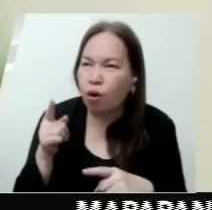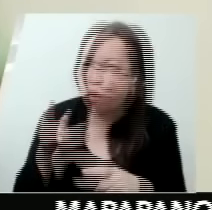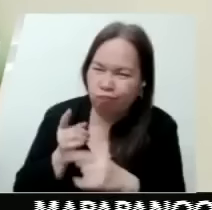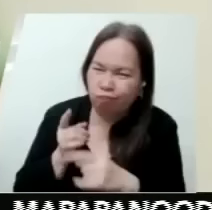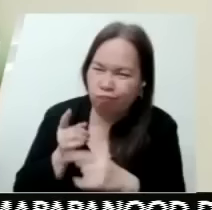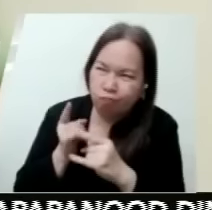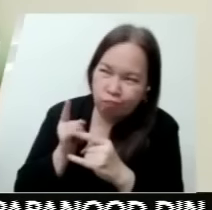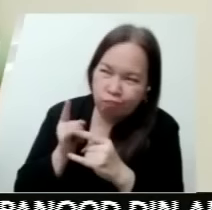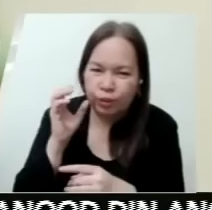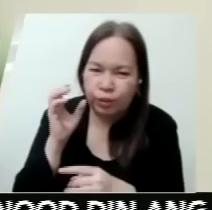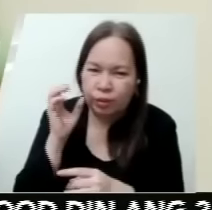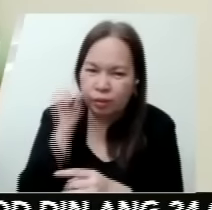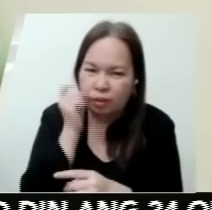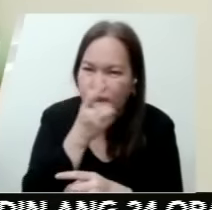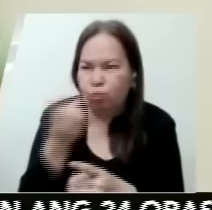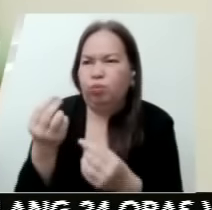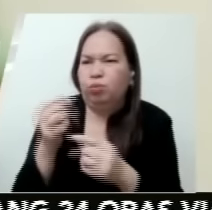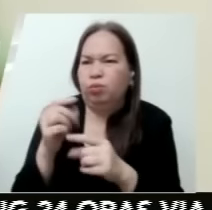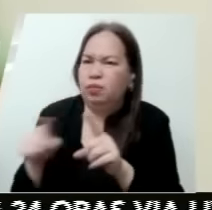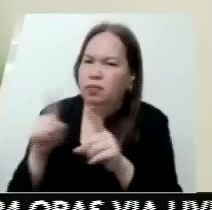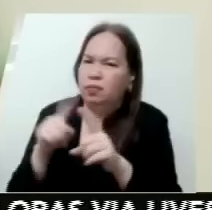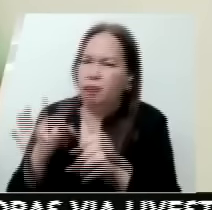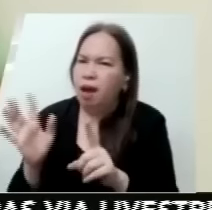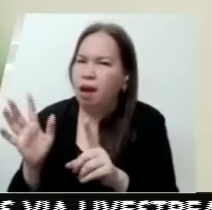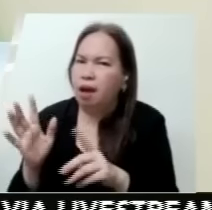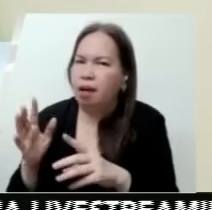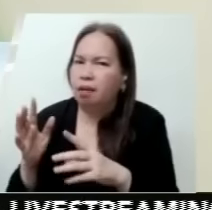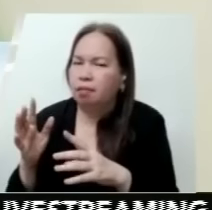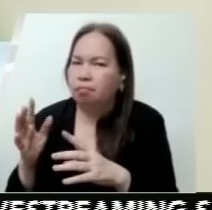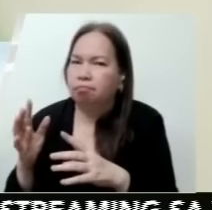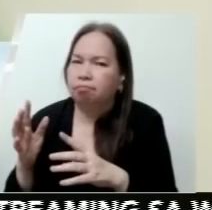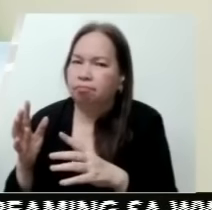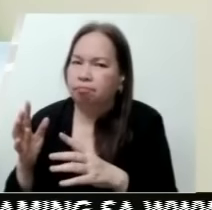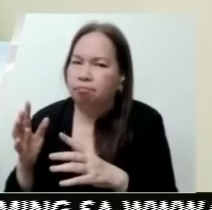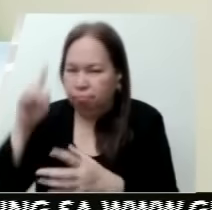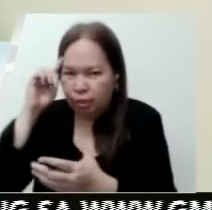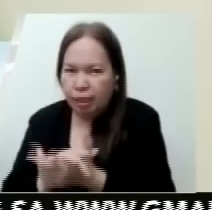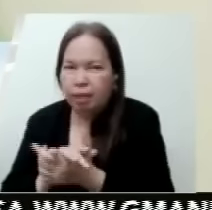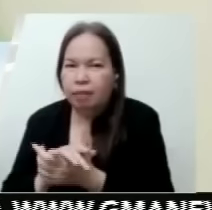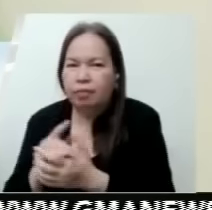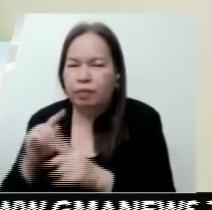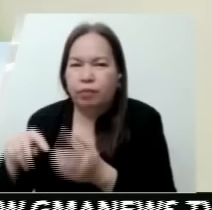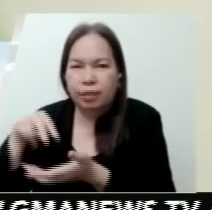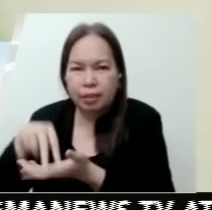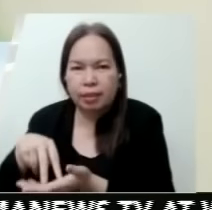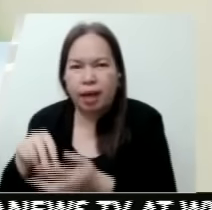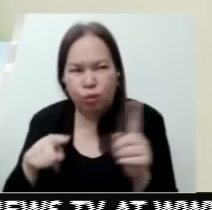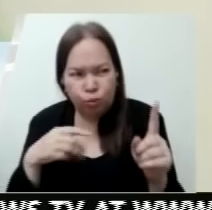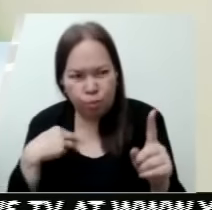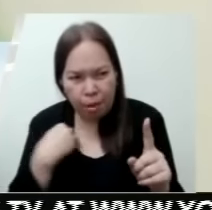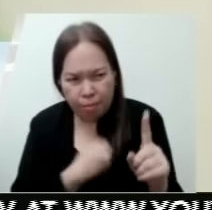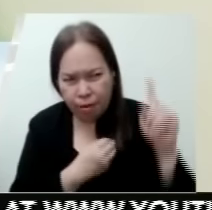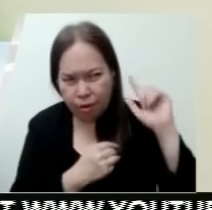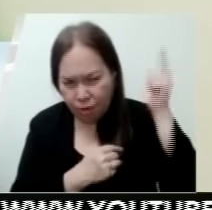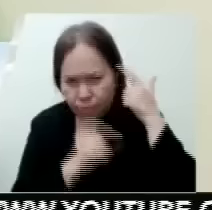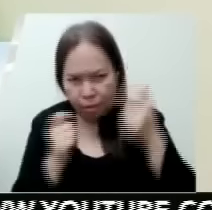posisyon mo? Eh miyembro ka ng gobyerno mismo, no? Bilang miyembro ng gabinete. Wala na yon sa dahil ang